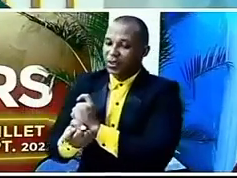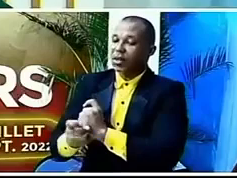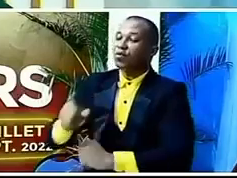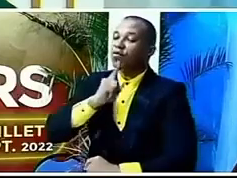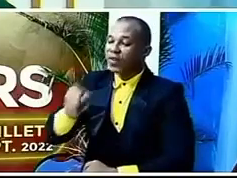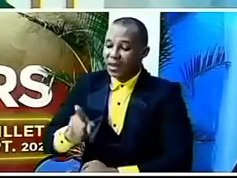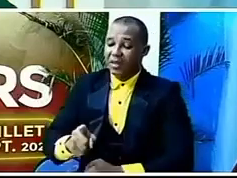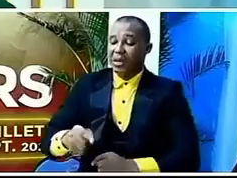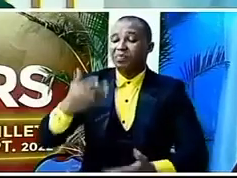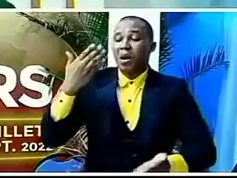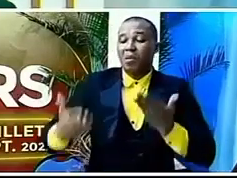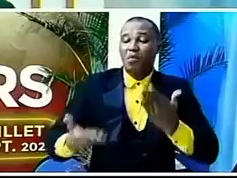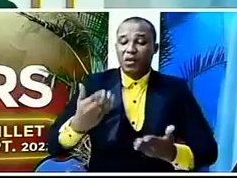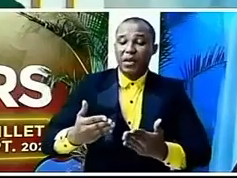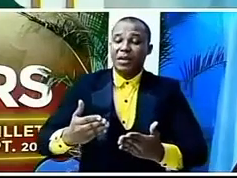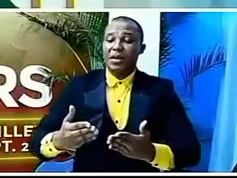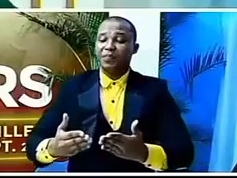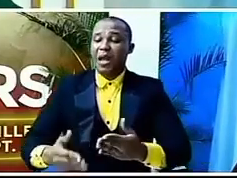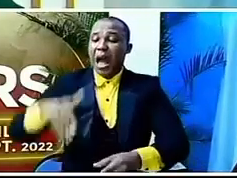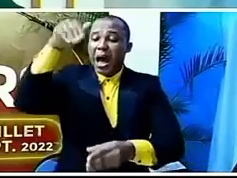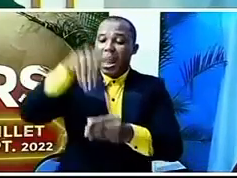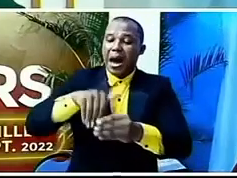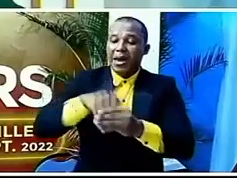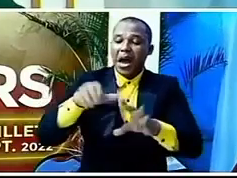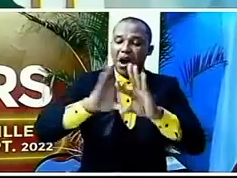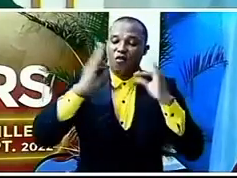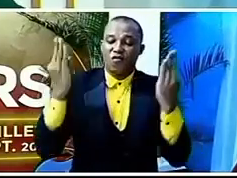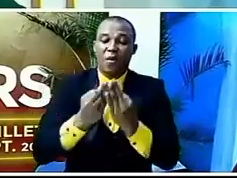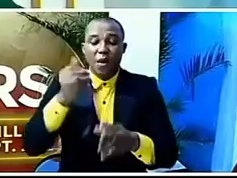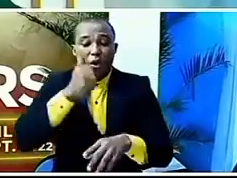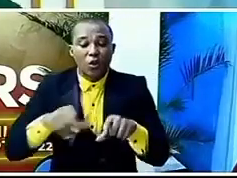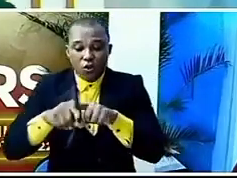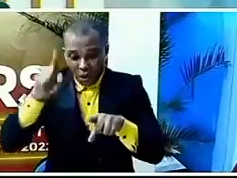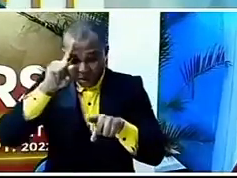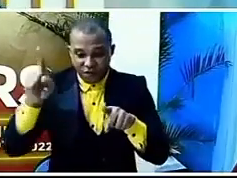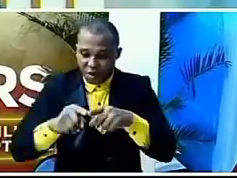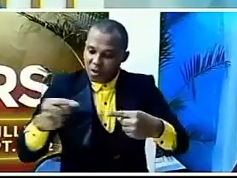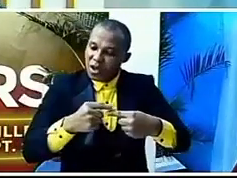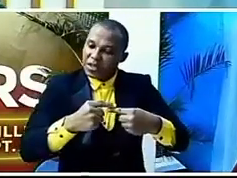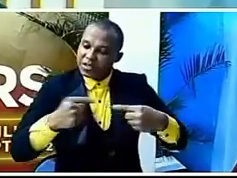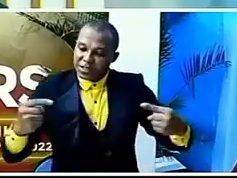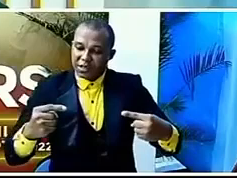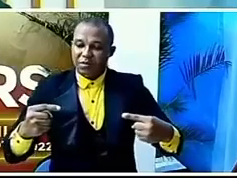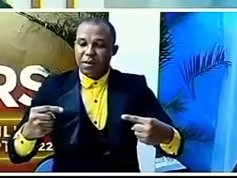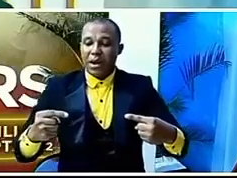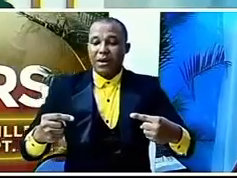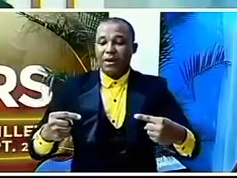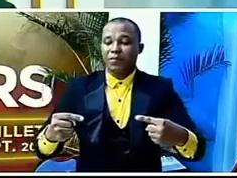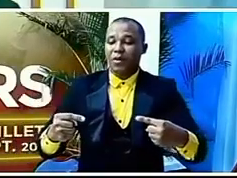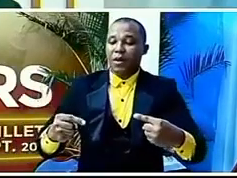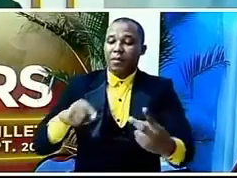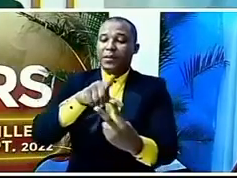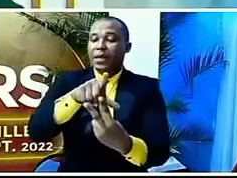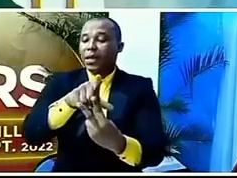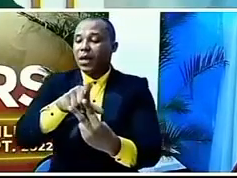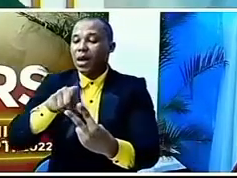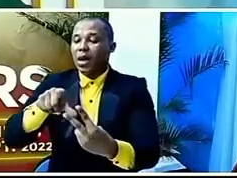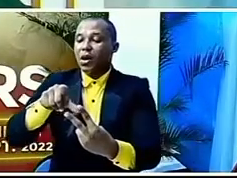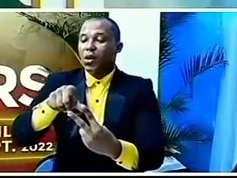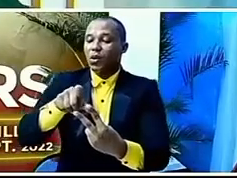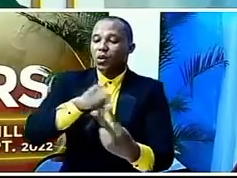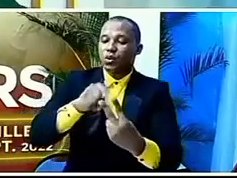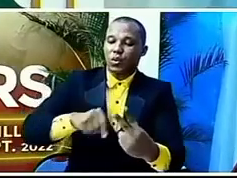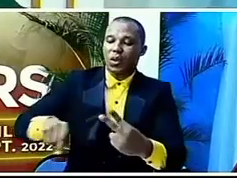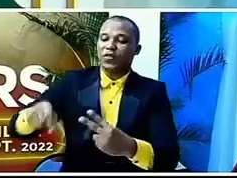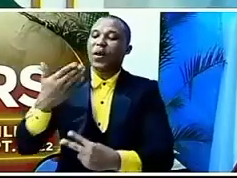qui arrive pour en dans une famille, frère et sœur, venir faire petit compte parce que l'un choisit faire bagaille sale, l'autre